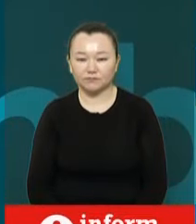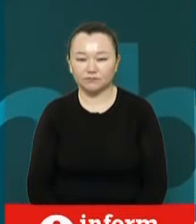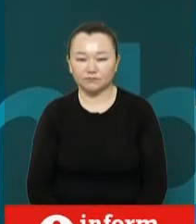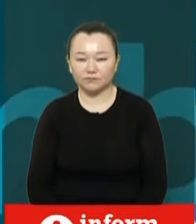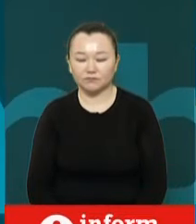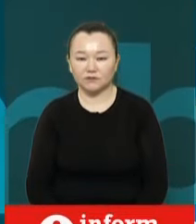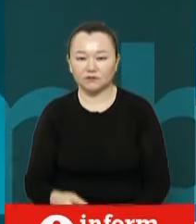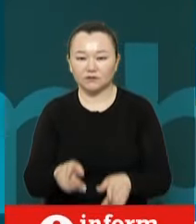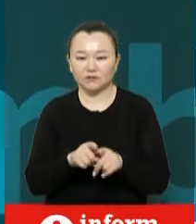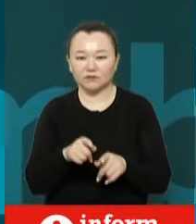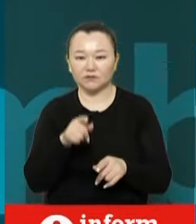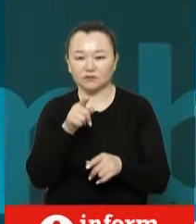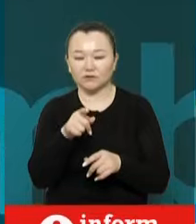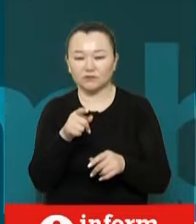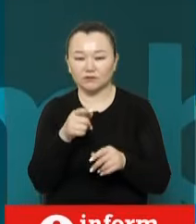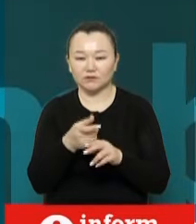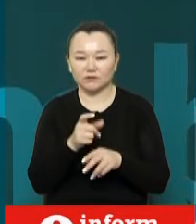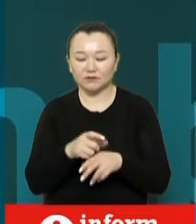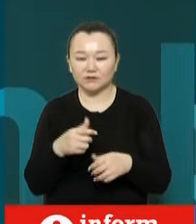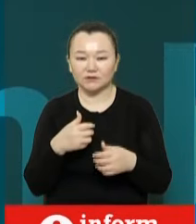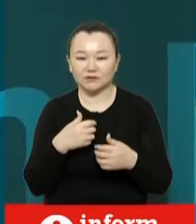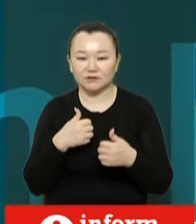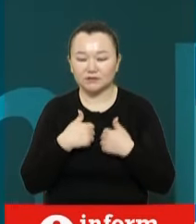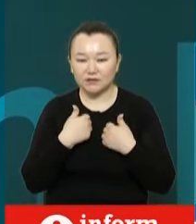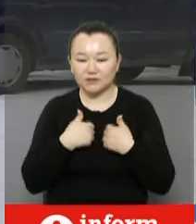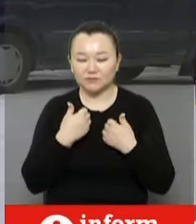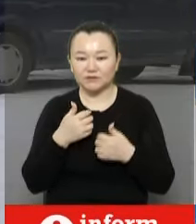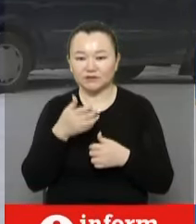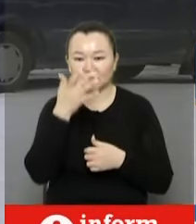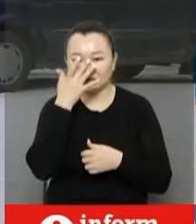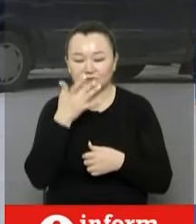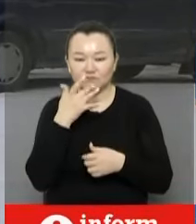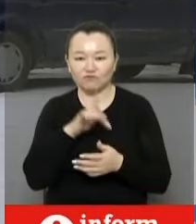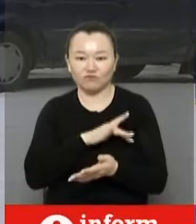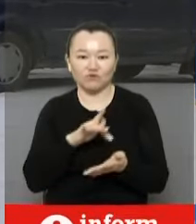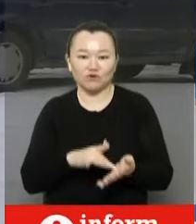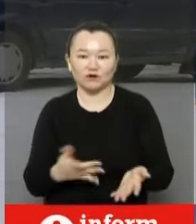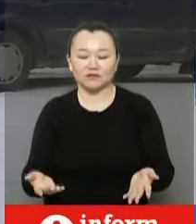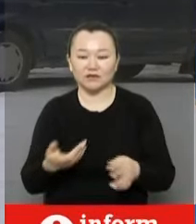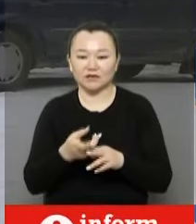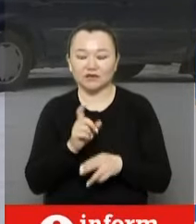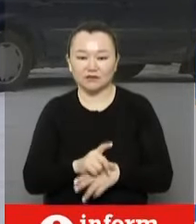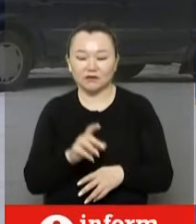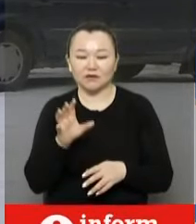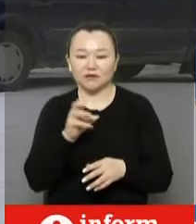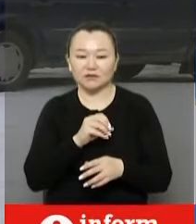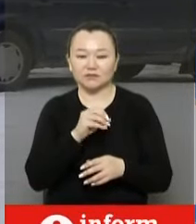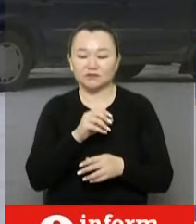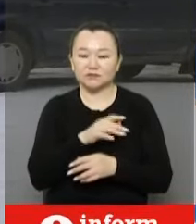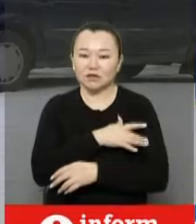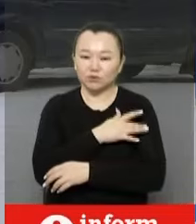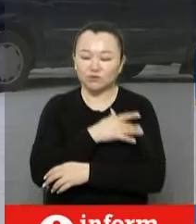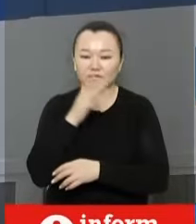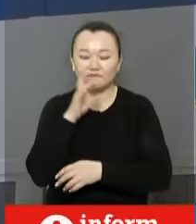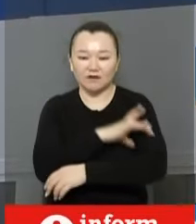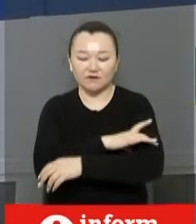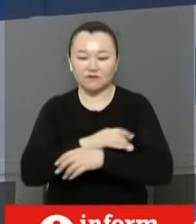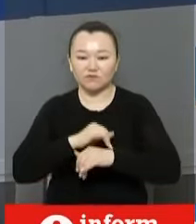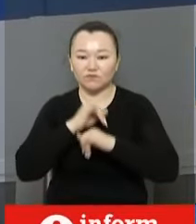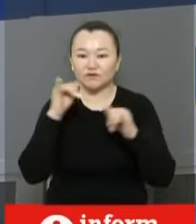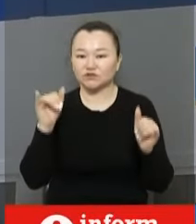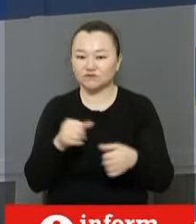Спасаемся вот такой конструкцией. И это в городе. Сотрудники горводоканала говорят, что повысить давление в системе невозможно, потому